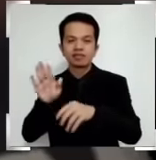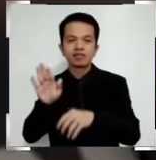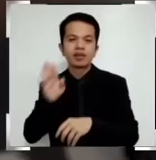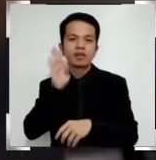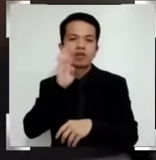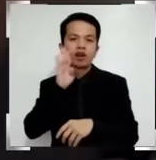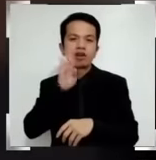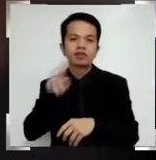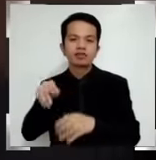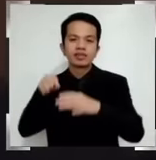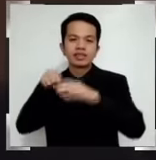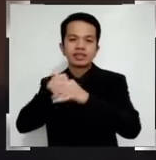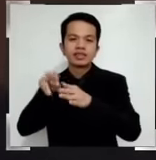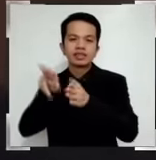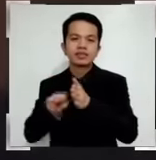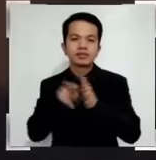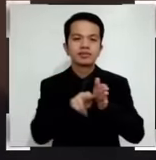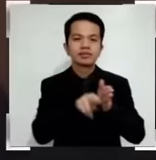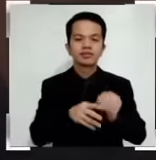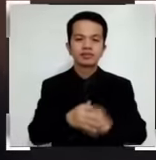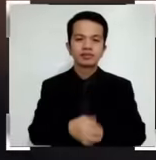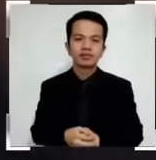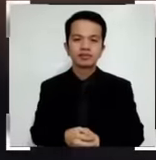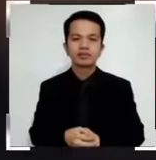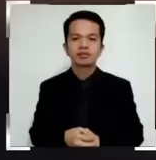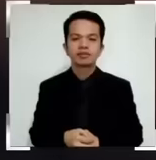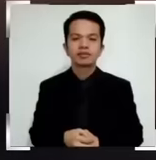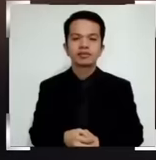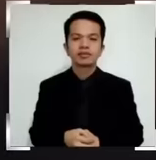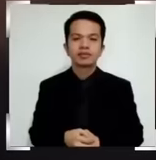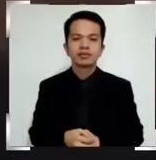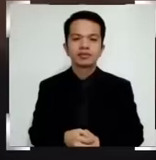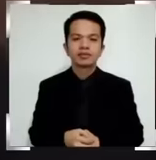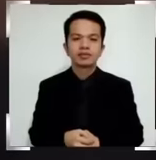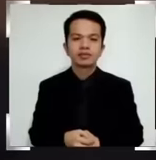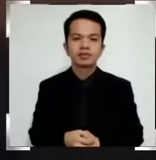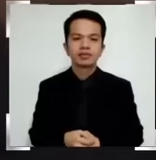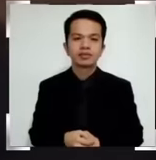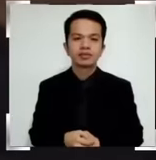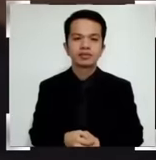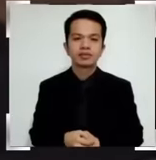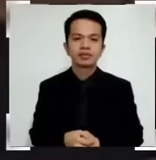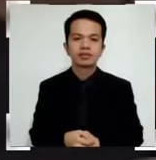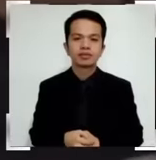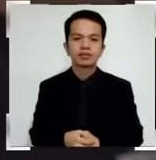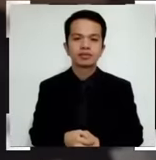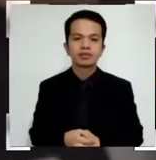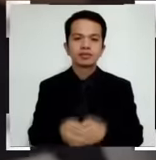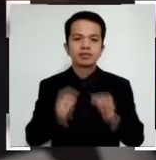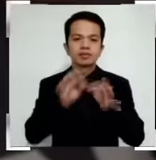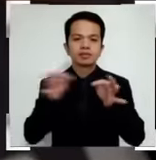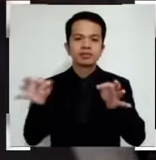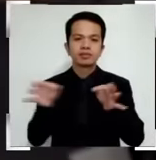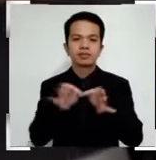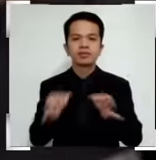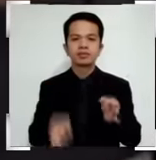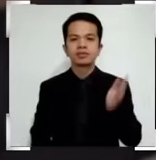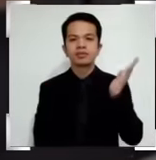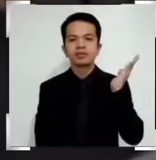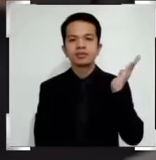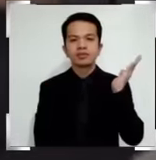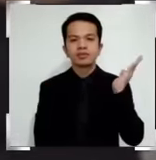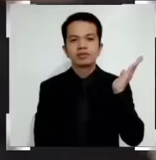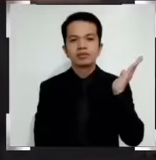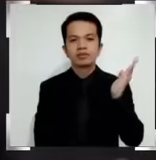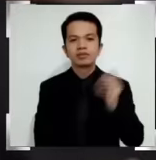Bantag, yung nagsasabi. So, sumisunod lang po namin yung para tapasit. For the record, sir, kayo po yung